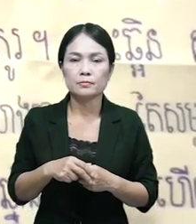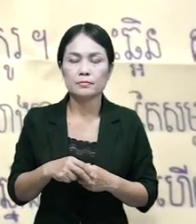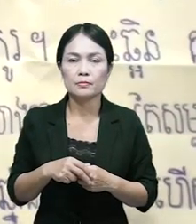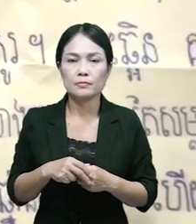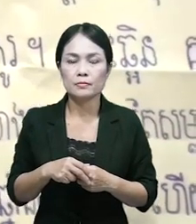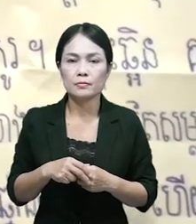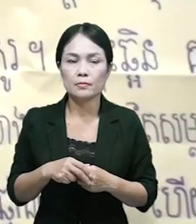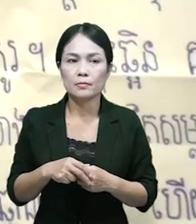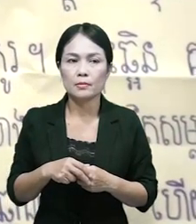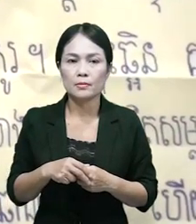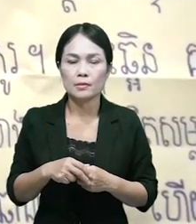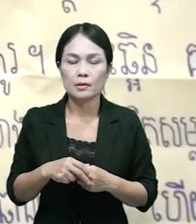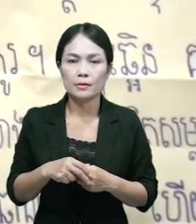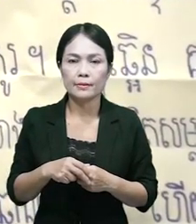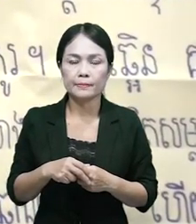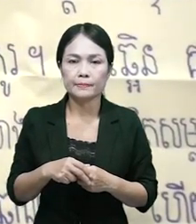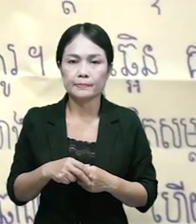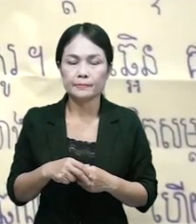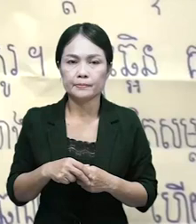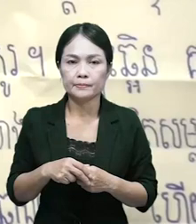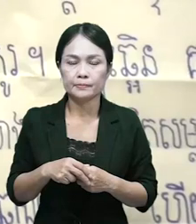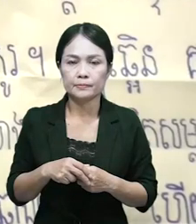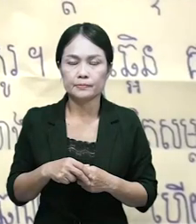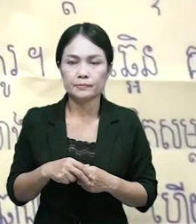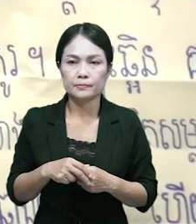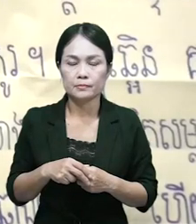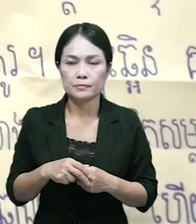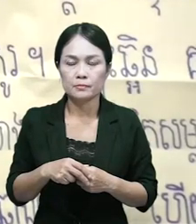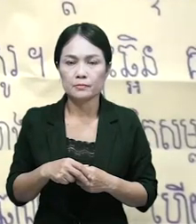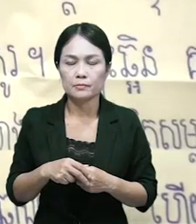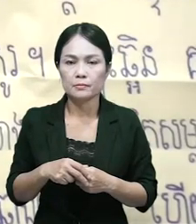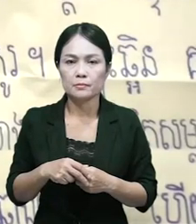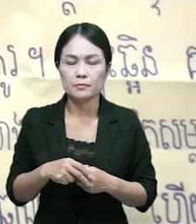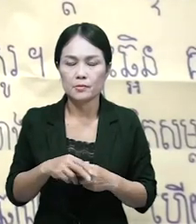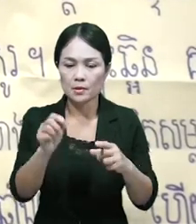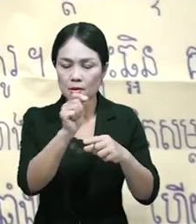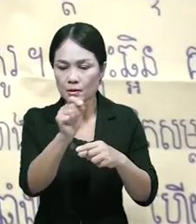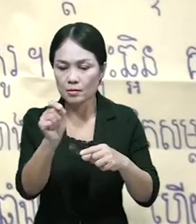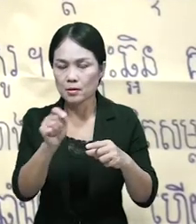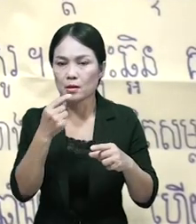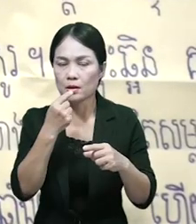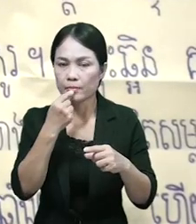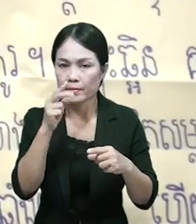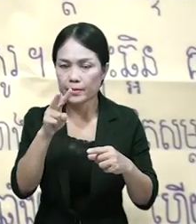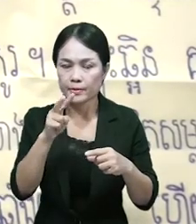ចាអីទៀតកូនមានស្នាមកនុក្រហម2 2ឯកូន